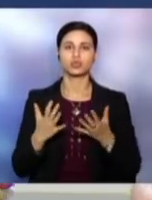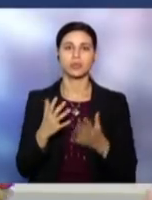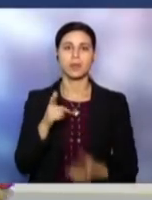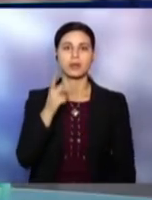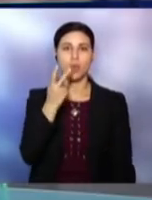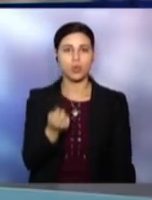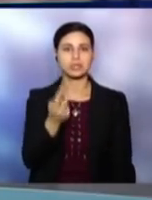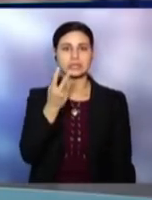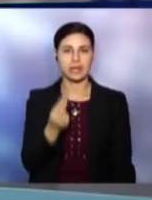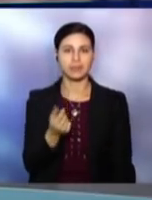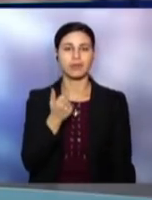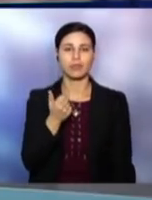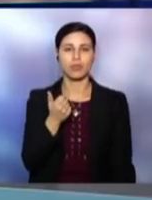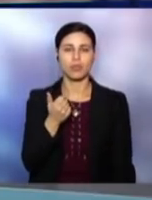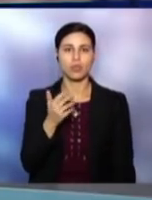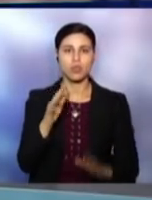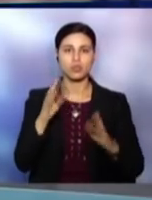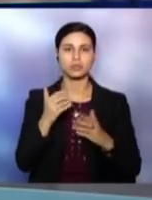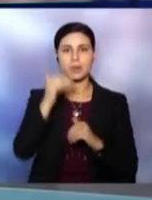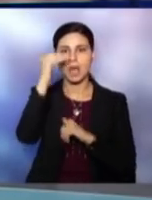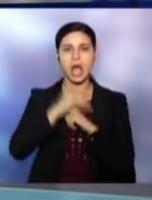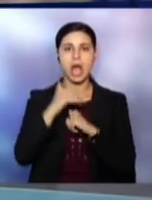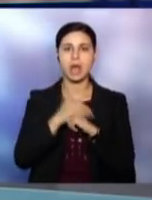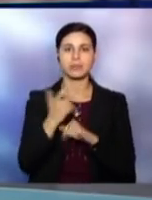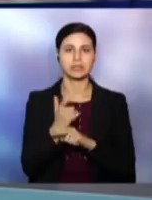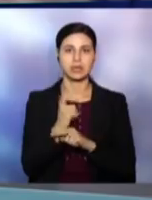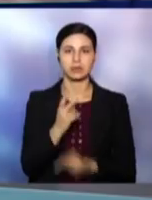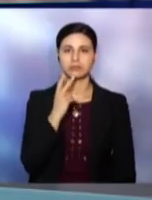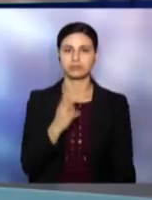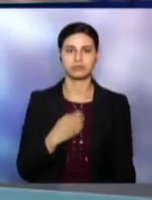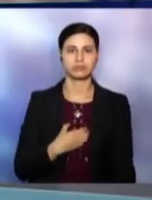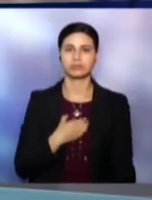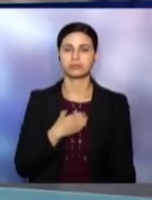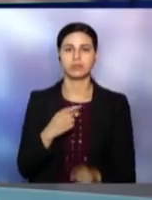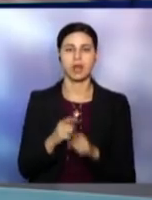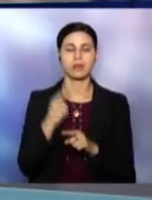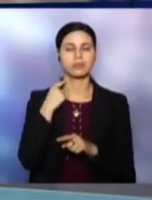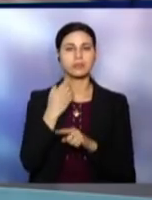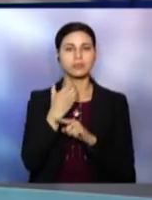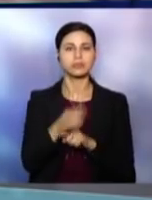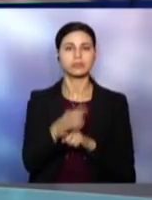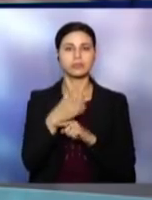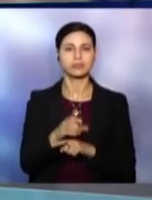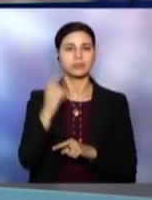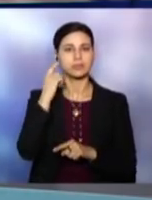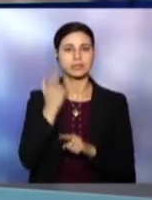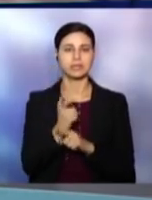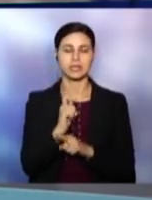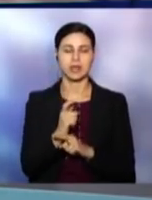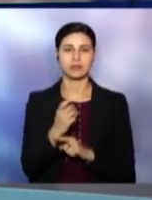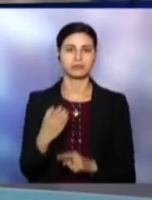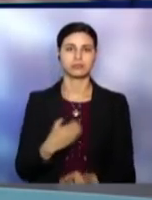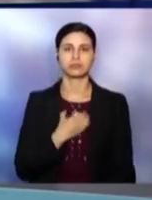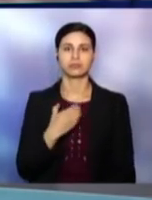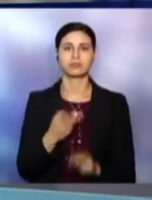ღამე შეტევასავით იწყება ესეთი ძალიან დამახასიათებელი ხველა, მყეფავი, ძალიან მჭახე ხმით, ხმის ჩახლეჩა